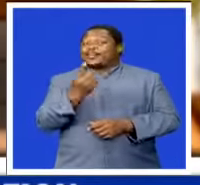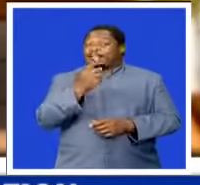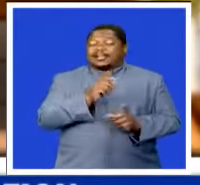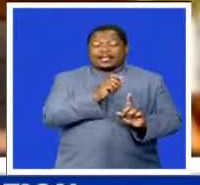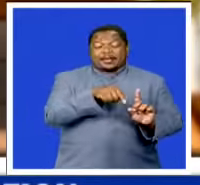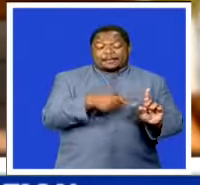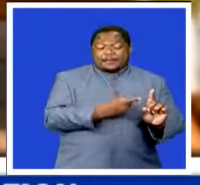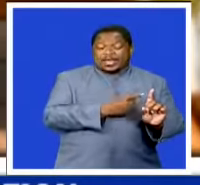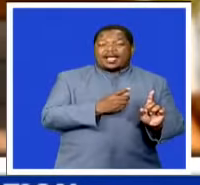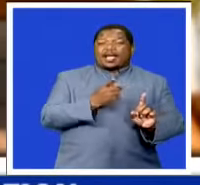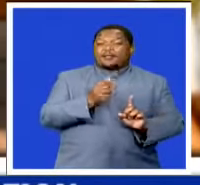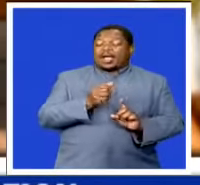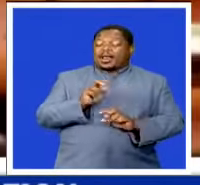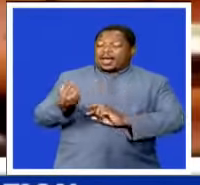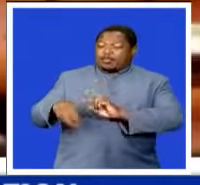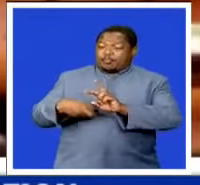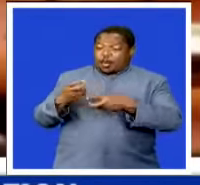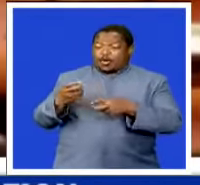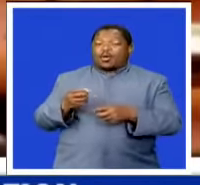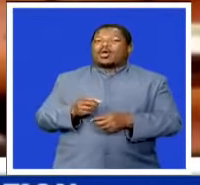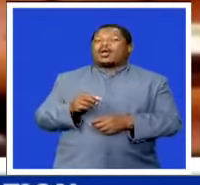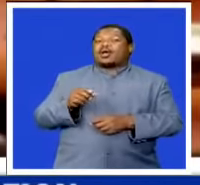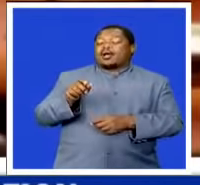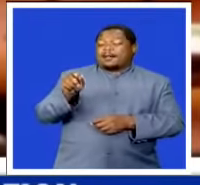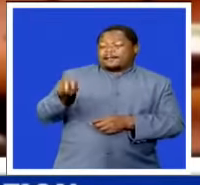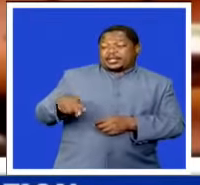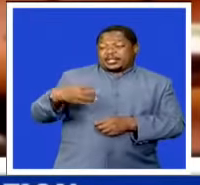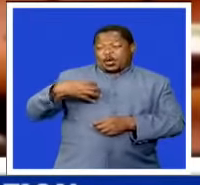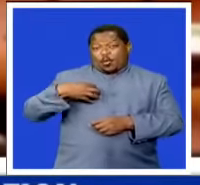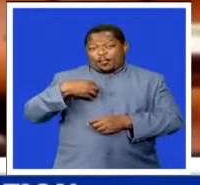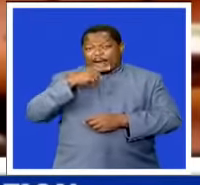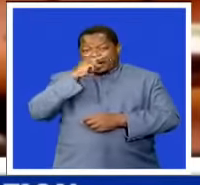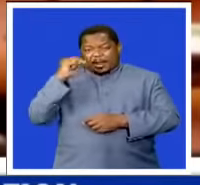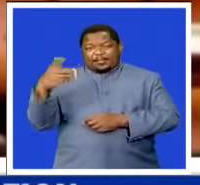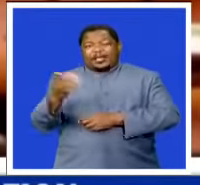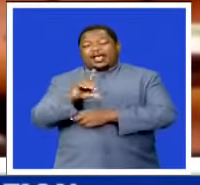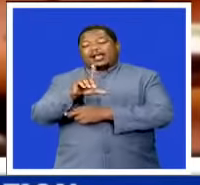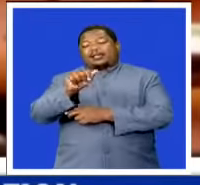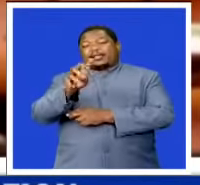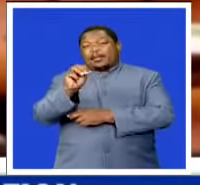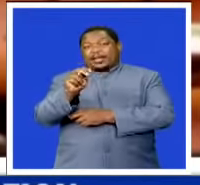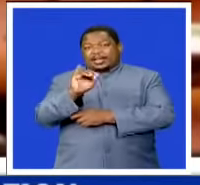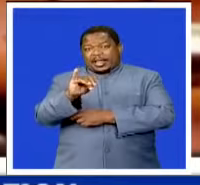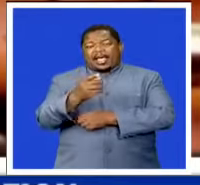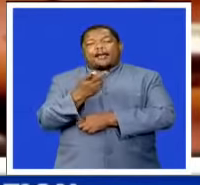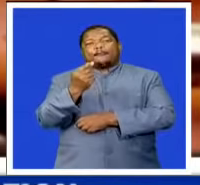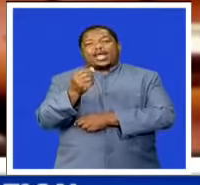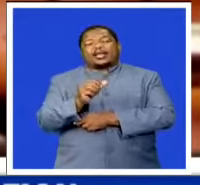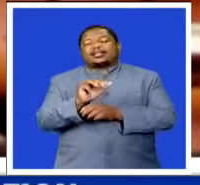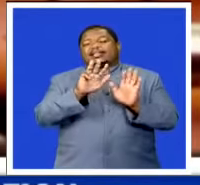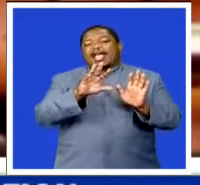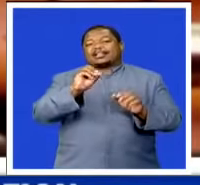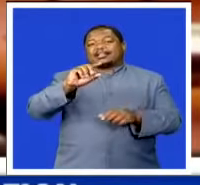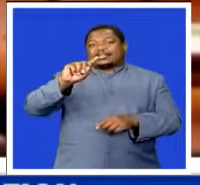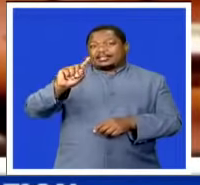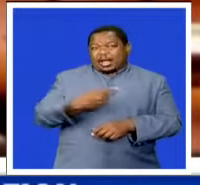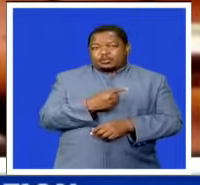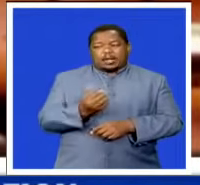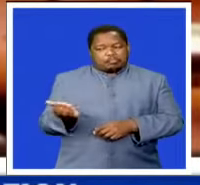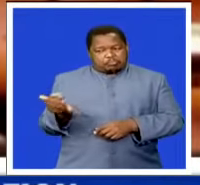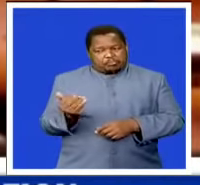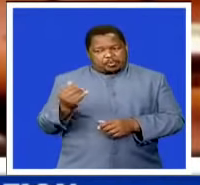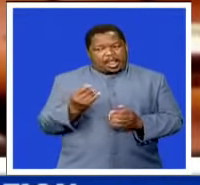kuma somakati Adelaide Dlamini amthembisa ukumthengela imoto letimbili eveni leningizimu